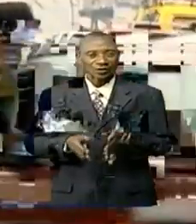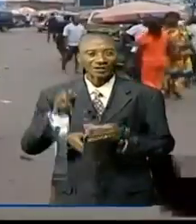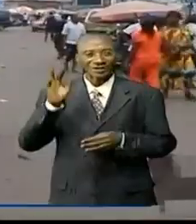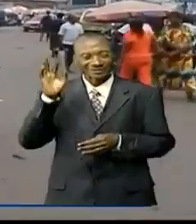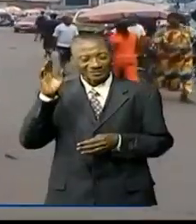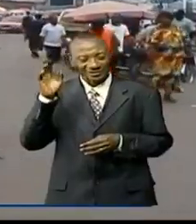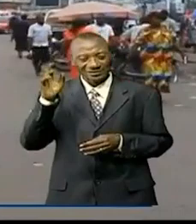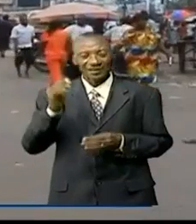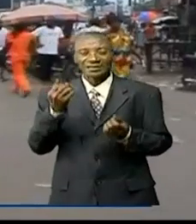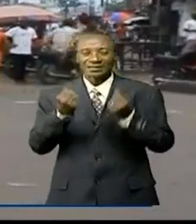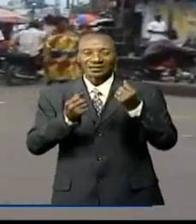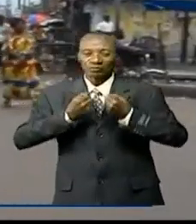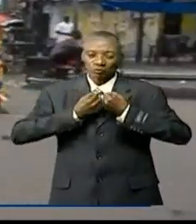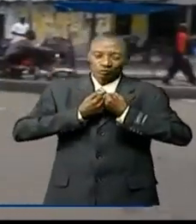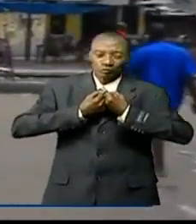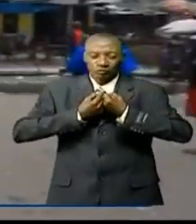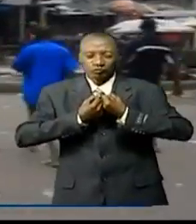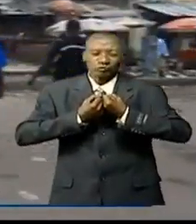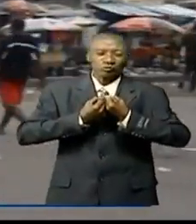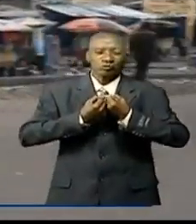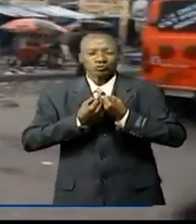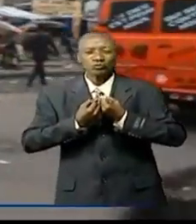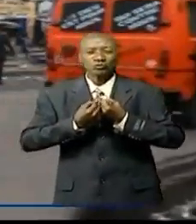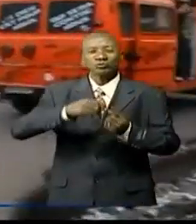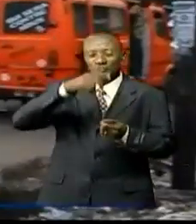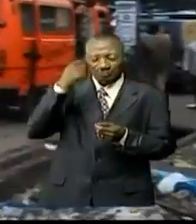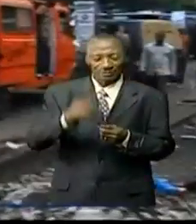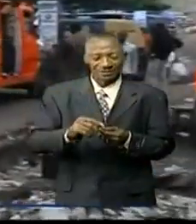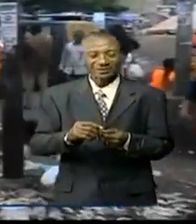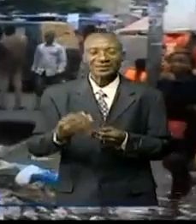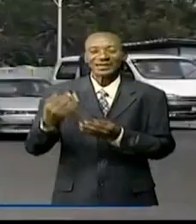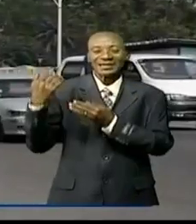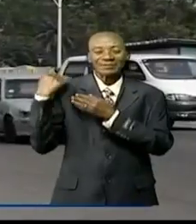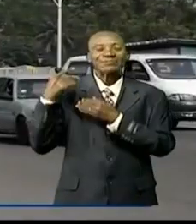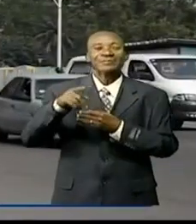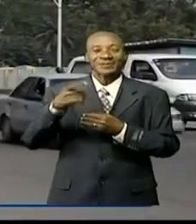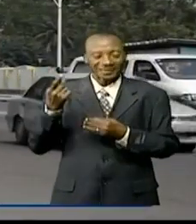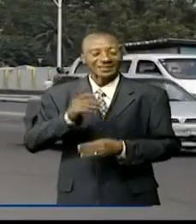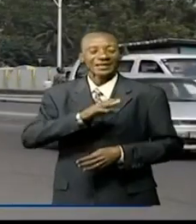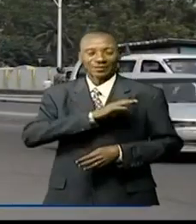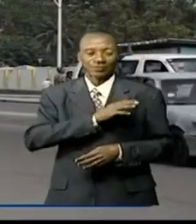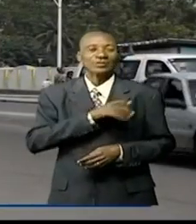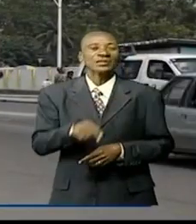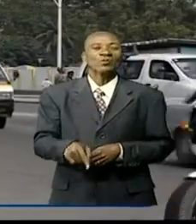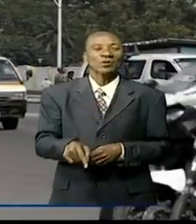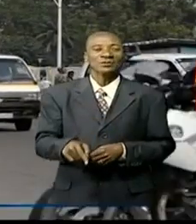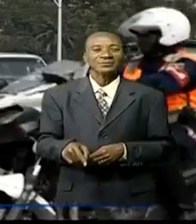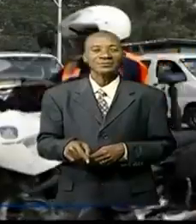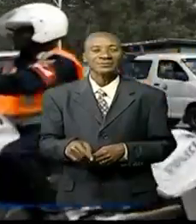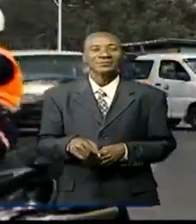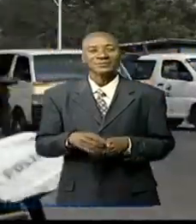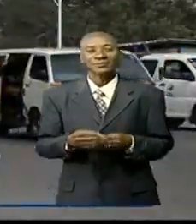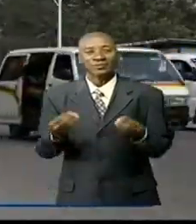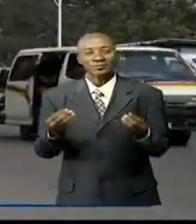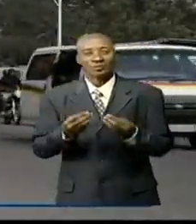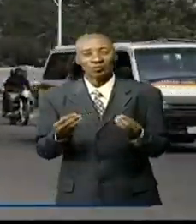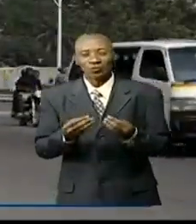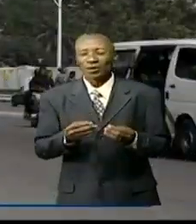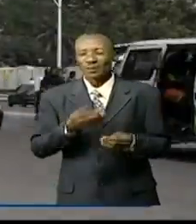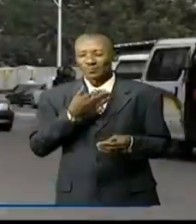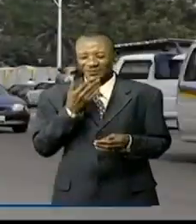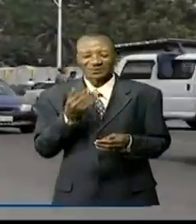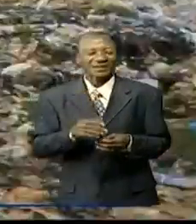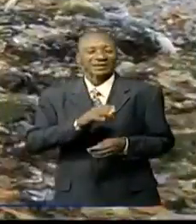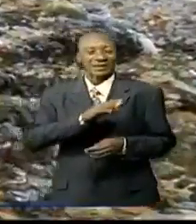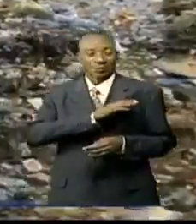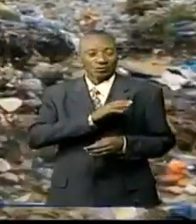police commise à la régulation de la circulation. La recrudescence de l'insécurité avec les inciviques appelés